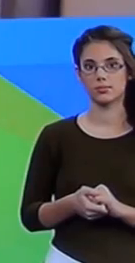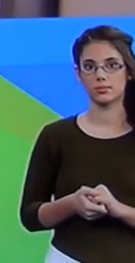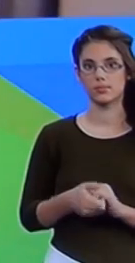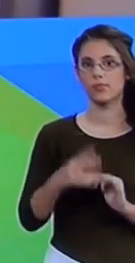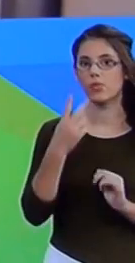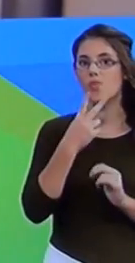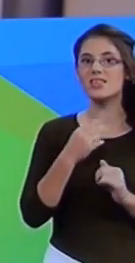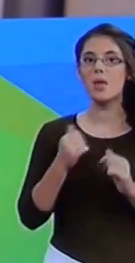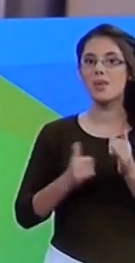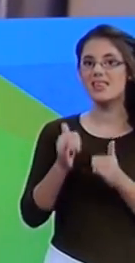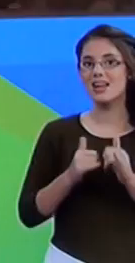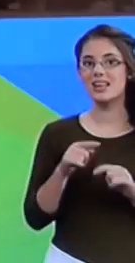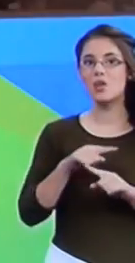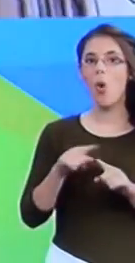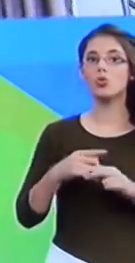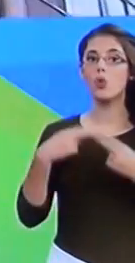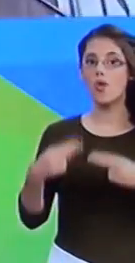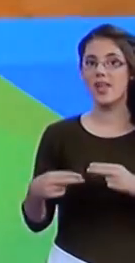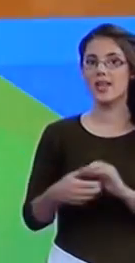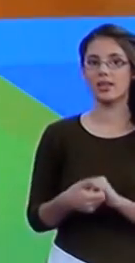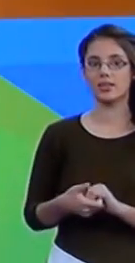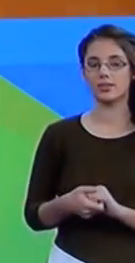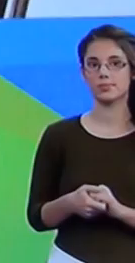A vízibicikli köz következik.